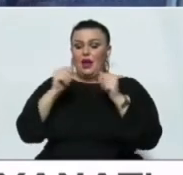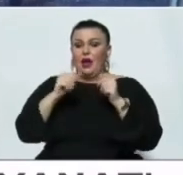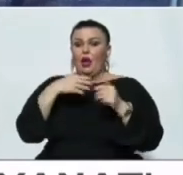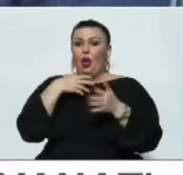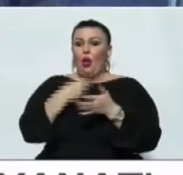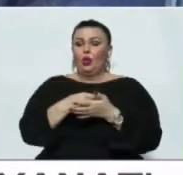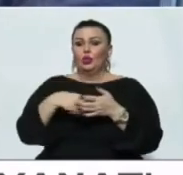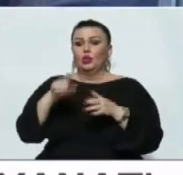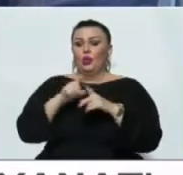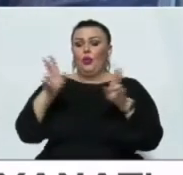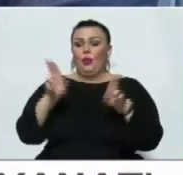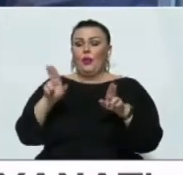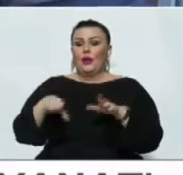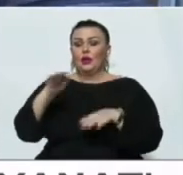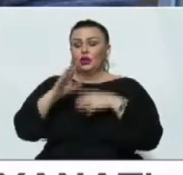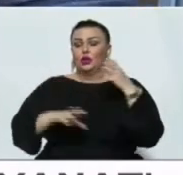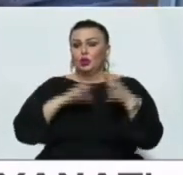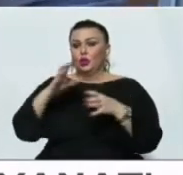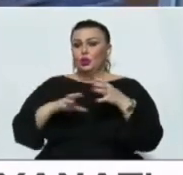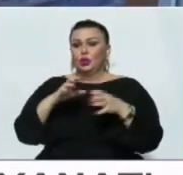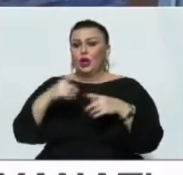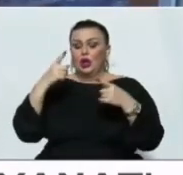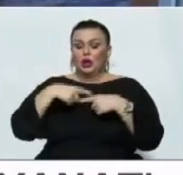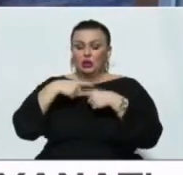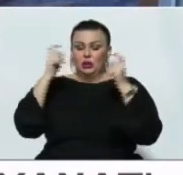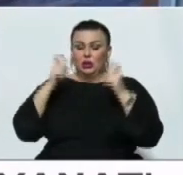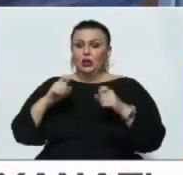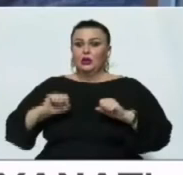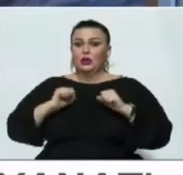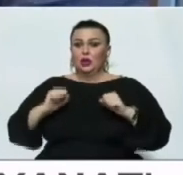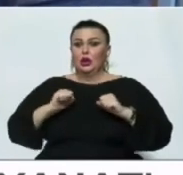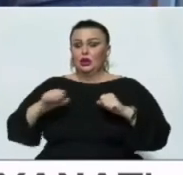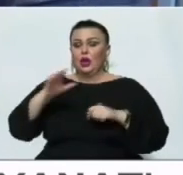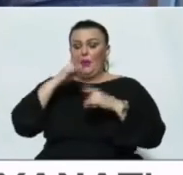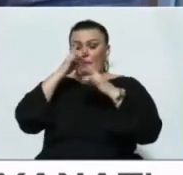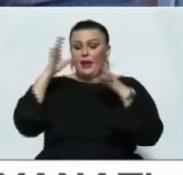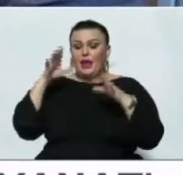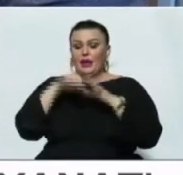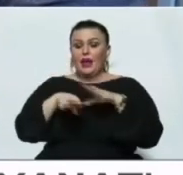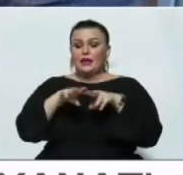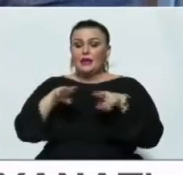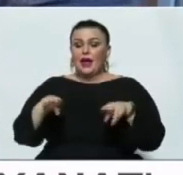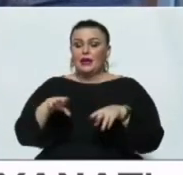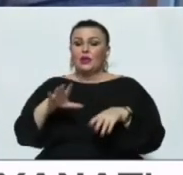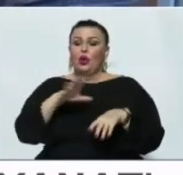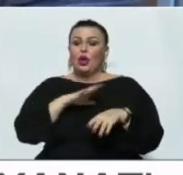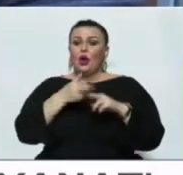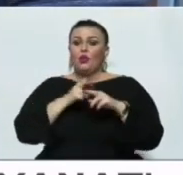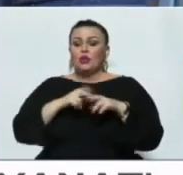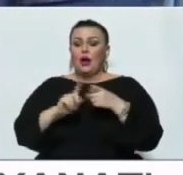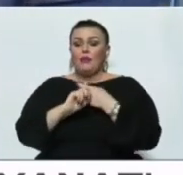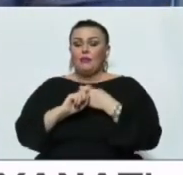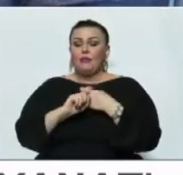özünküləşdirmə prinsipi ilə dünya ictimaiyyətinə çatdırmağa çalışırlar. Mədəniyyət Nazirliyi olaraq bununla bağlı hansı işler görülür, görüləcək